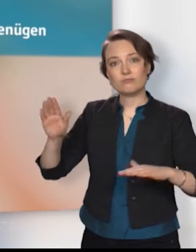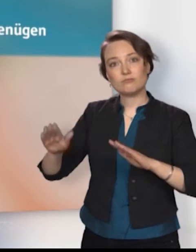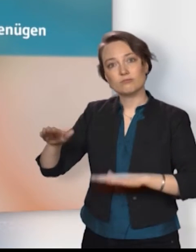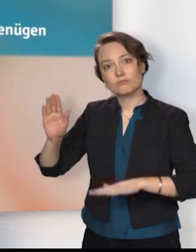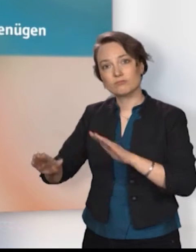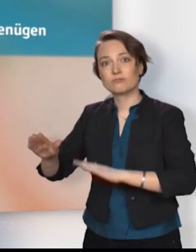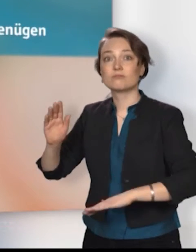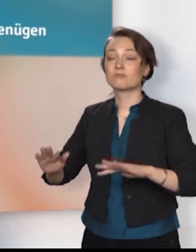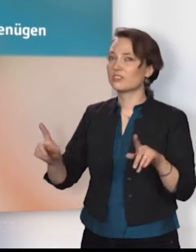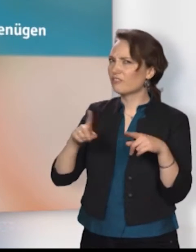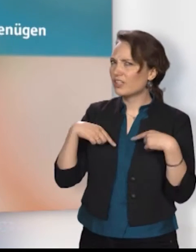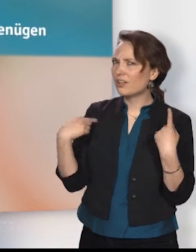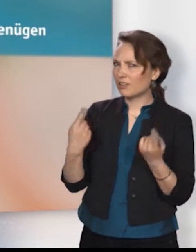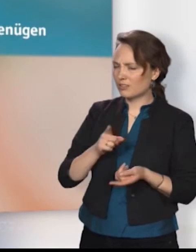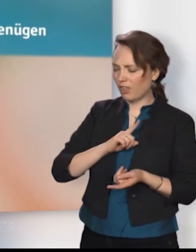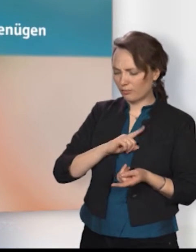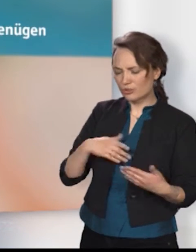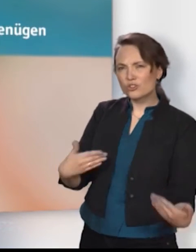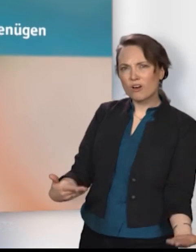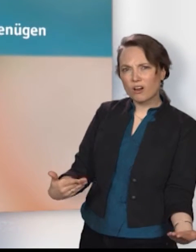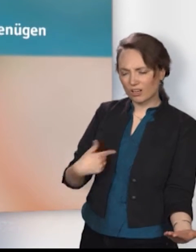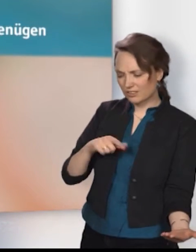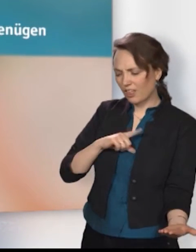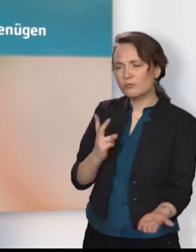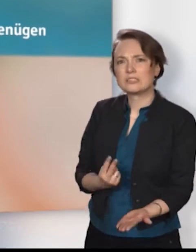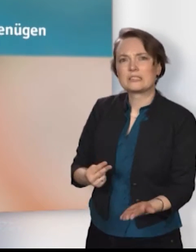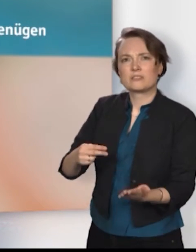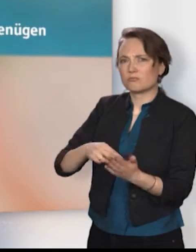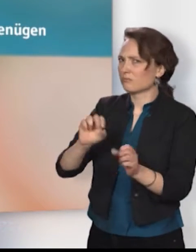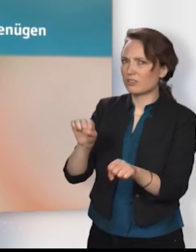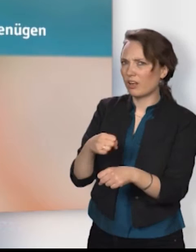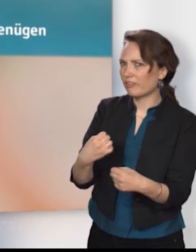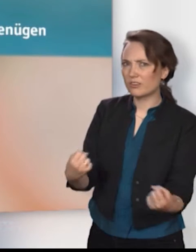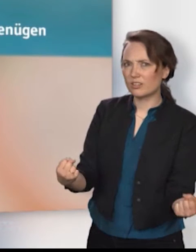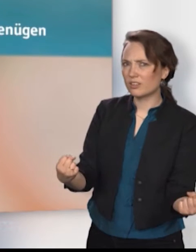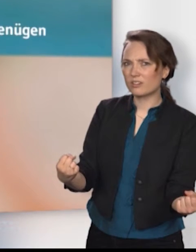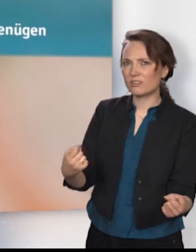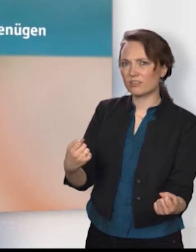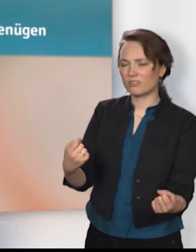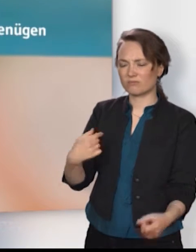abkehrt. Wir sind zu schwach, um uns noch aufzurichten.